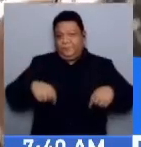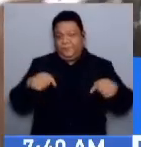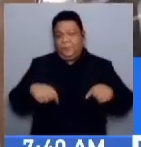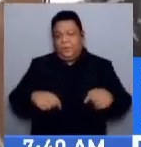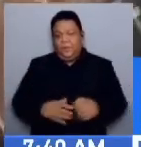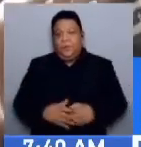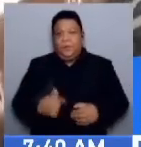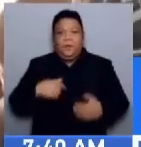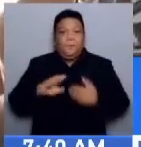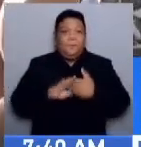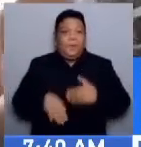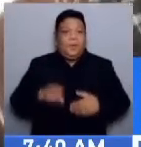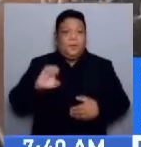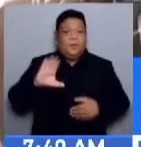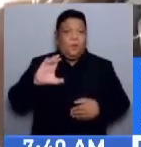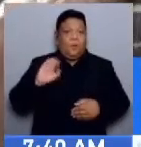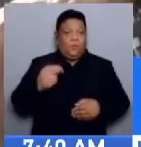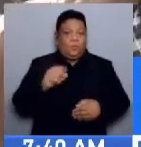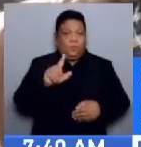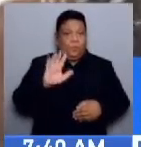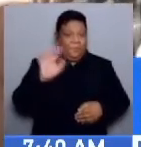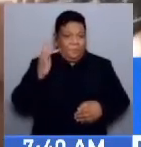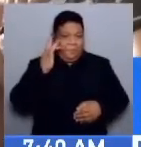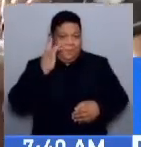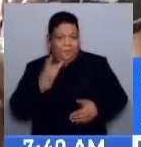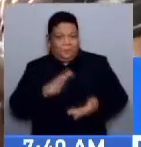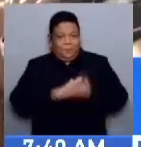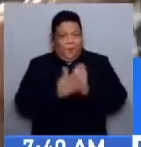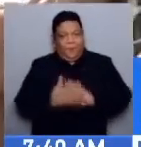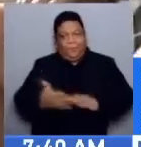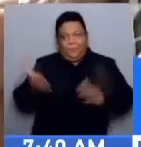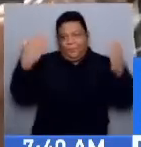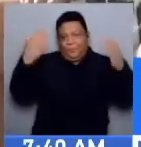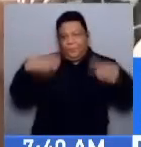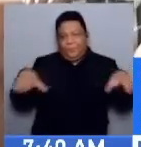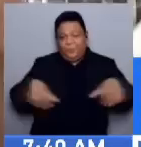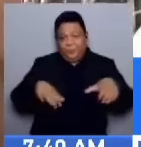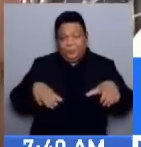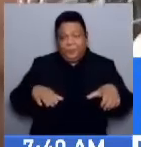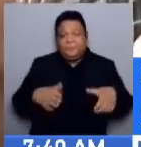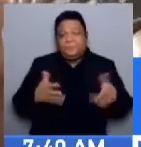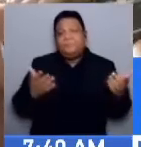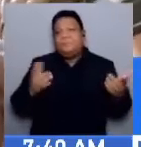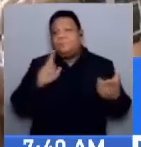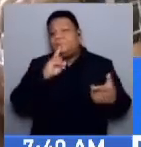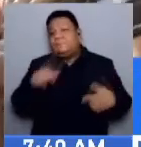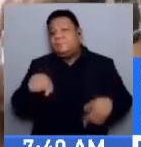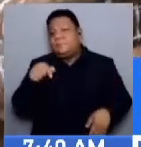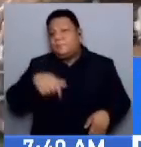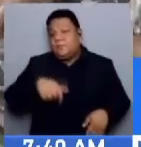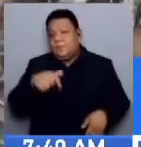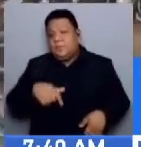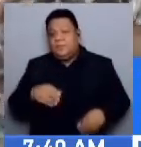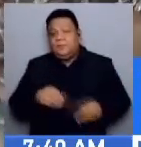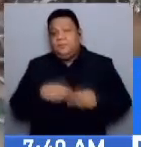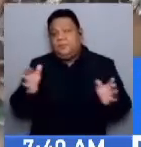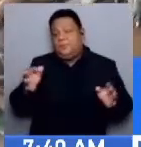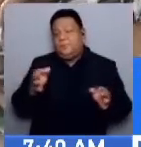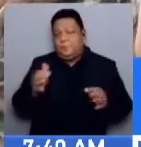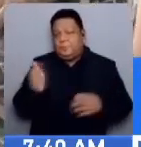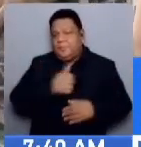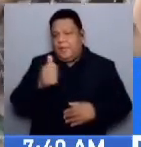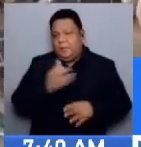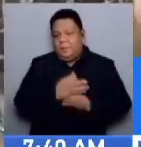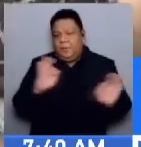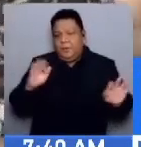inyong backlasher turn barker. At nandito po ako ngayon para mamigay tayo ng pamasahe na libre po. Plus, may bonus pa. Nakita niyo po ito, mamimigay po